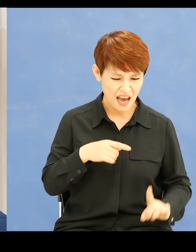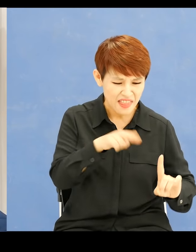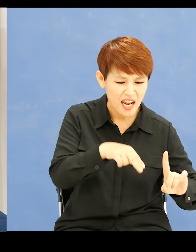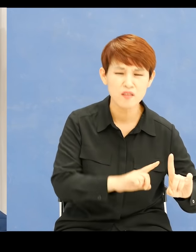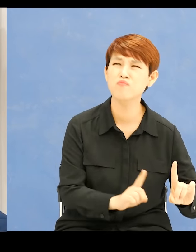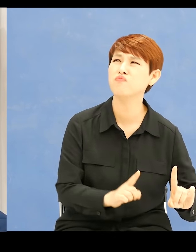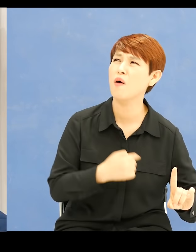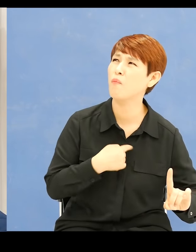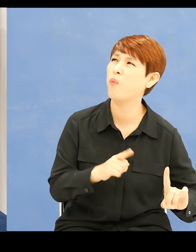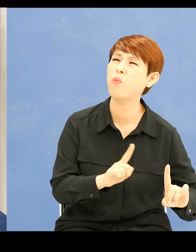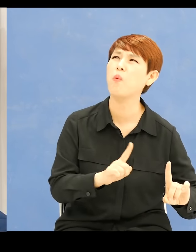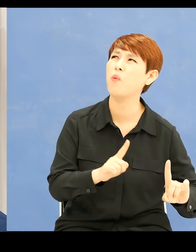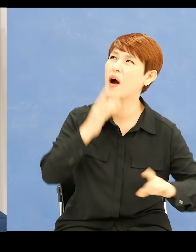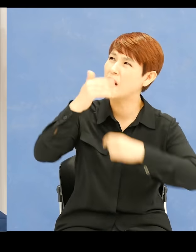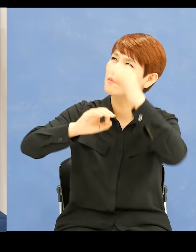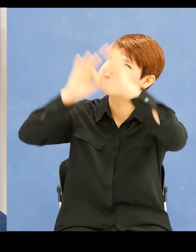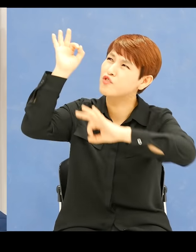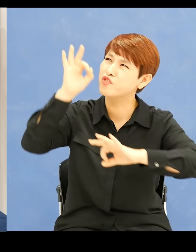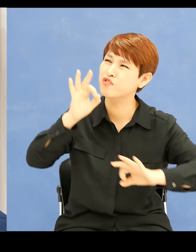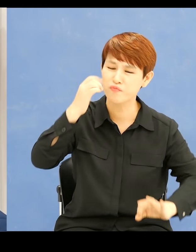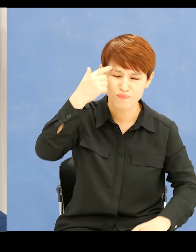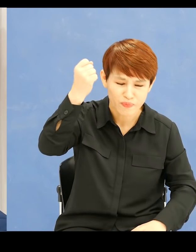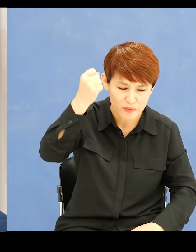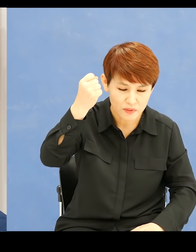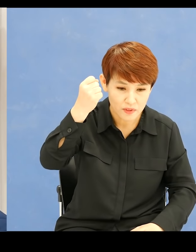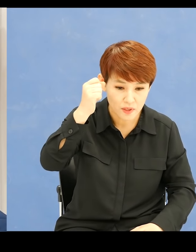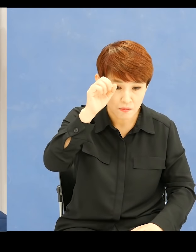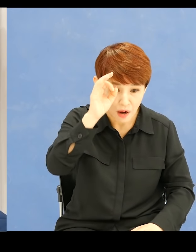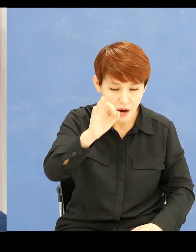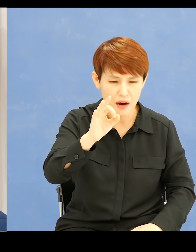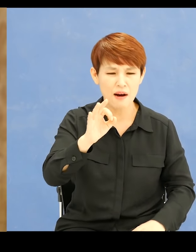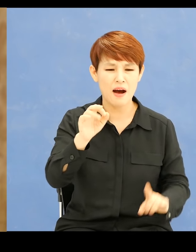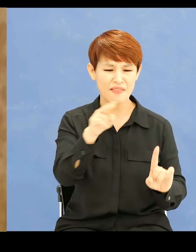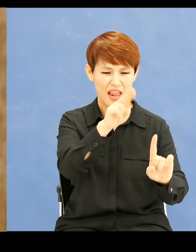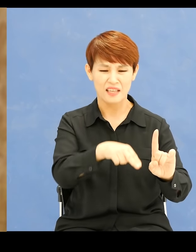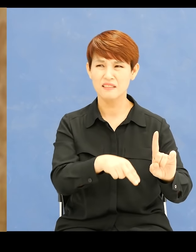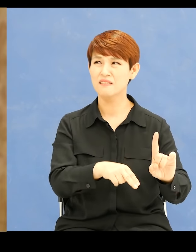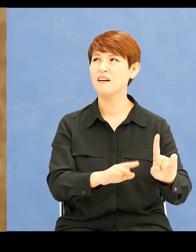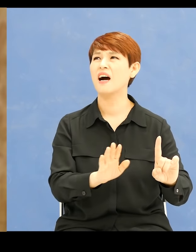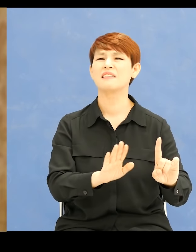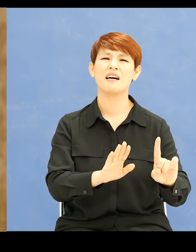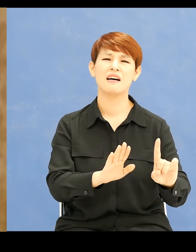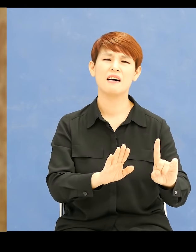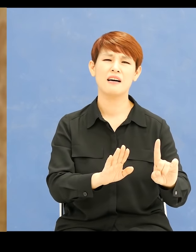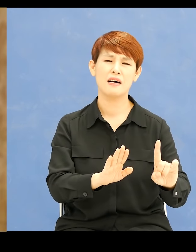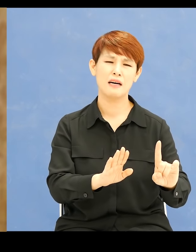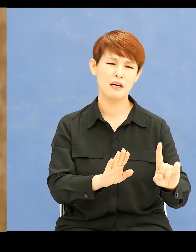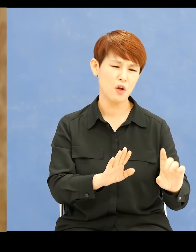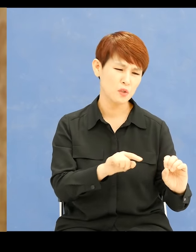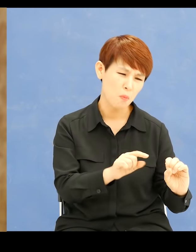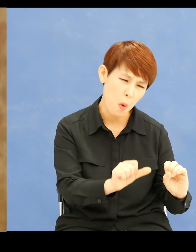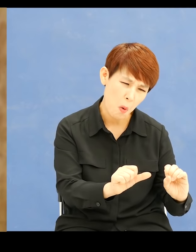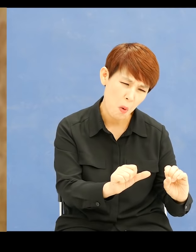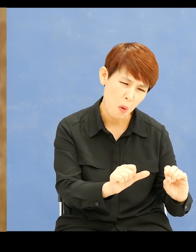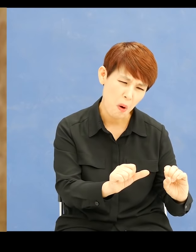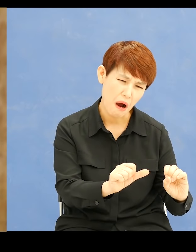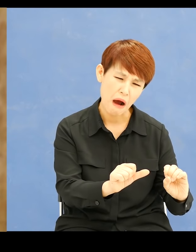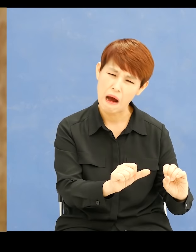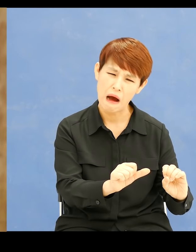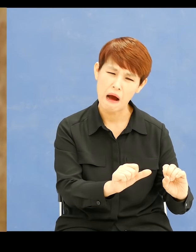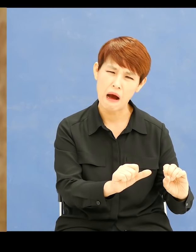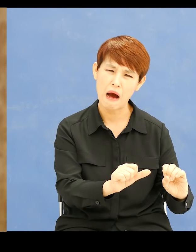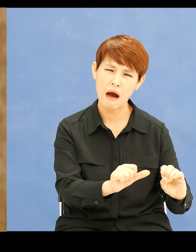잘못 매겨졌다. 하나님의 실수로. 근데 그 순간에는 보니까 1달란트는커녕 나는 반의 반 달란트도 안